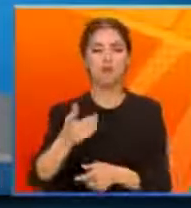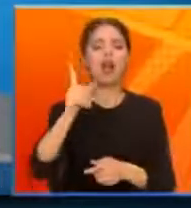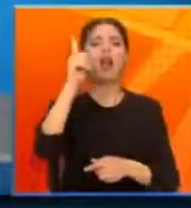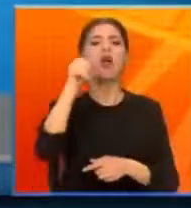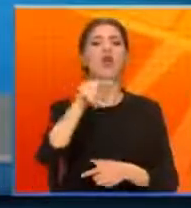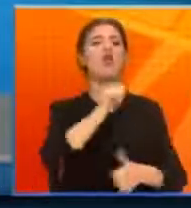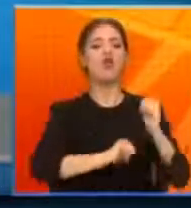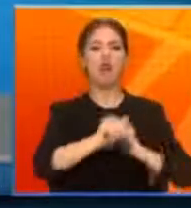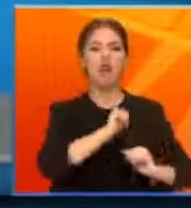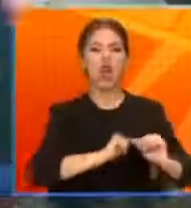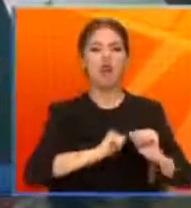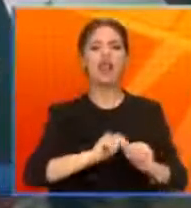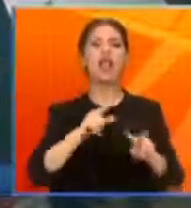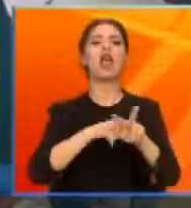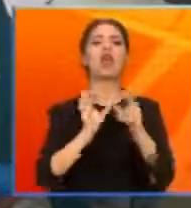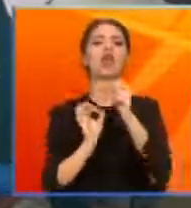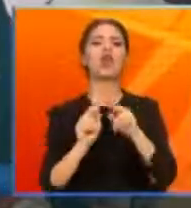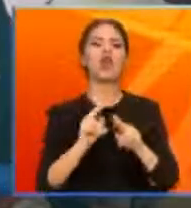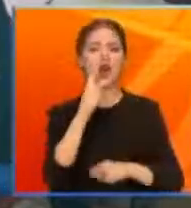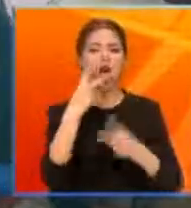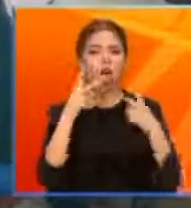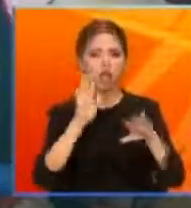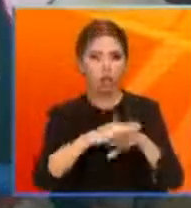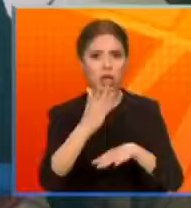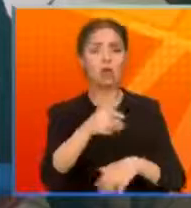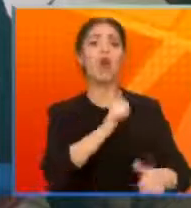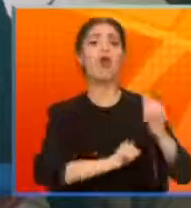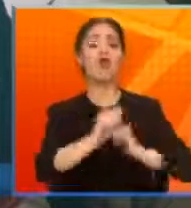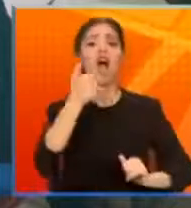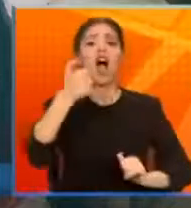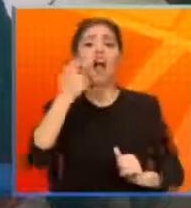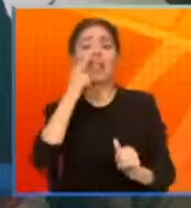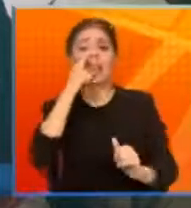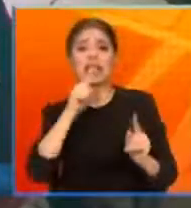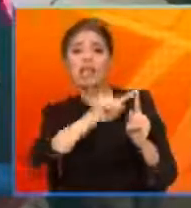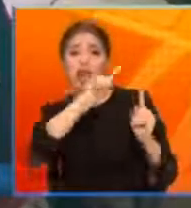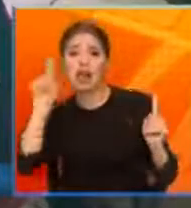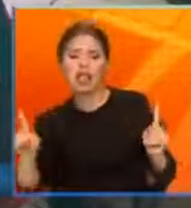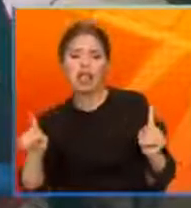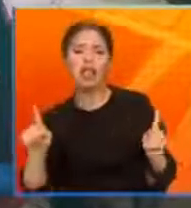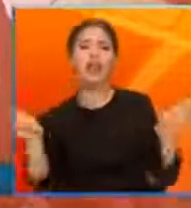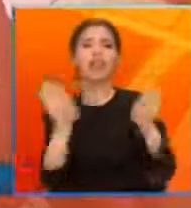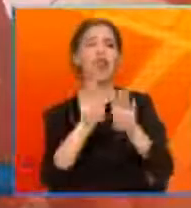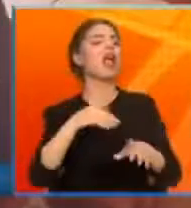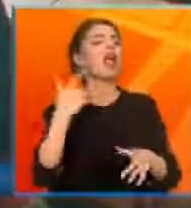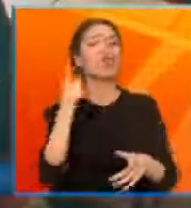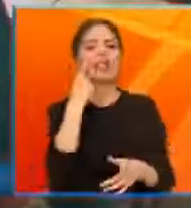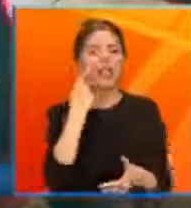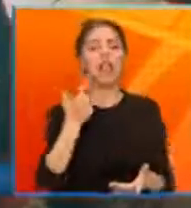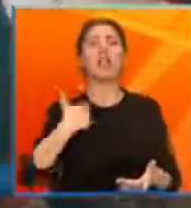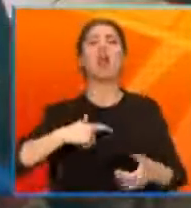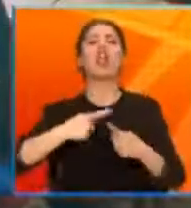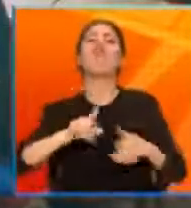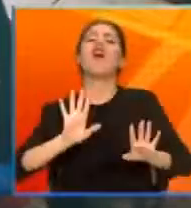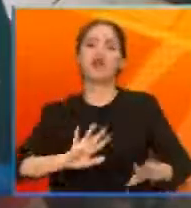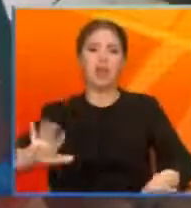Ve üniversiteler yok bir açıklama yaptı. Üniversiteler 6 Nisan'a kadar tatil. Devlet özel fark etmiyor burada. Yaklaşık